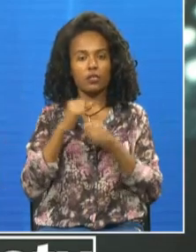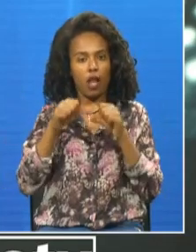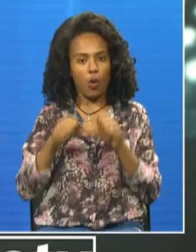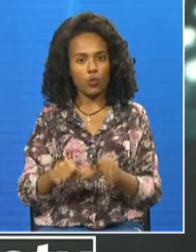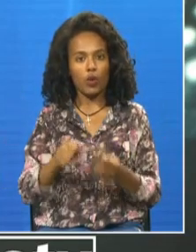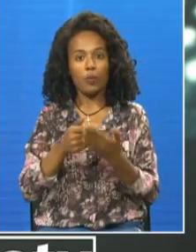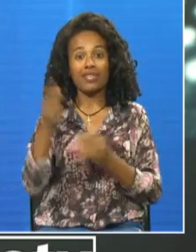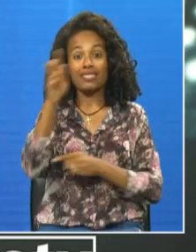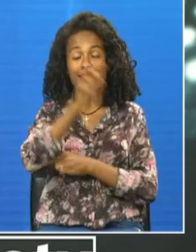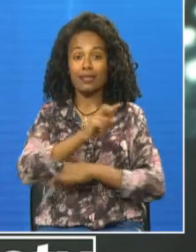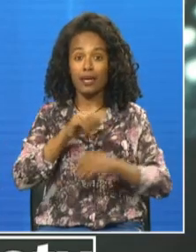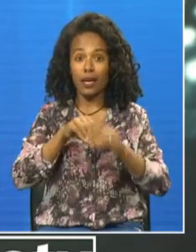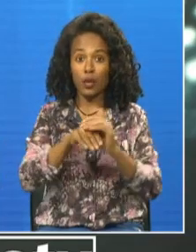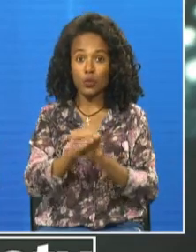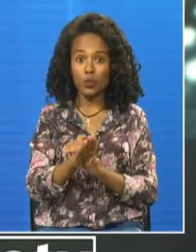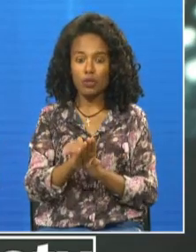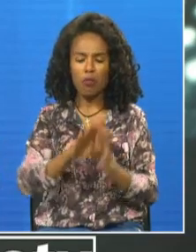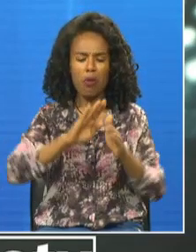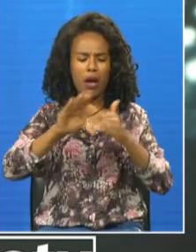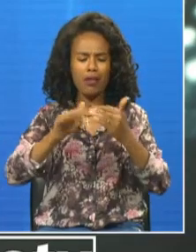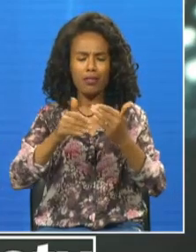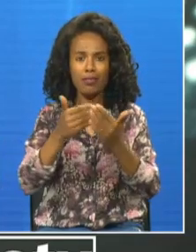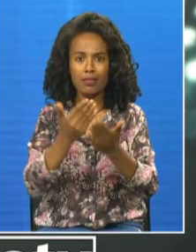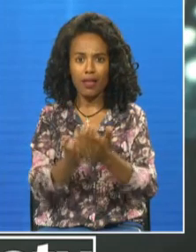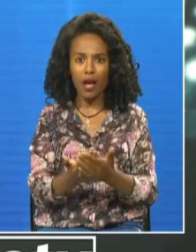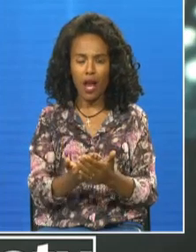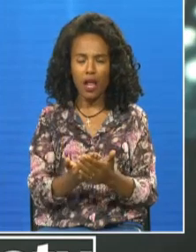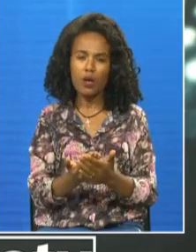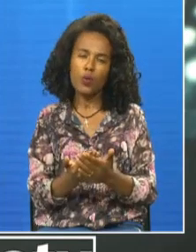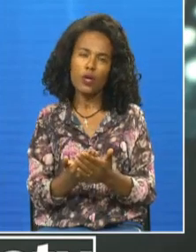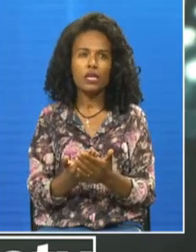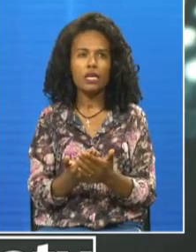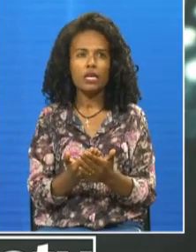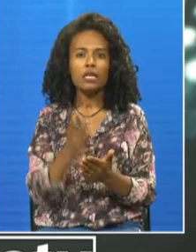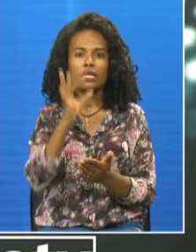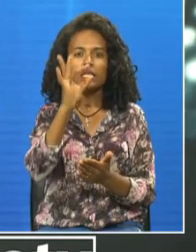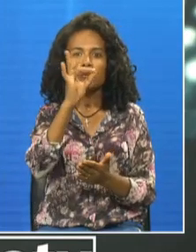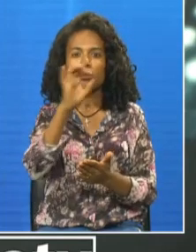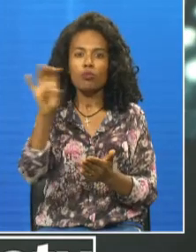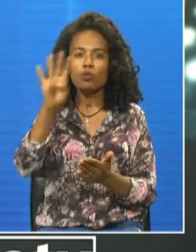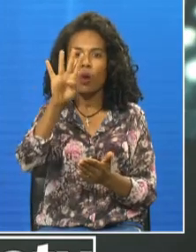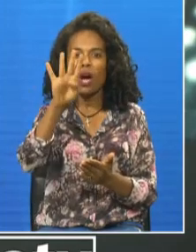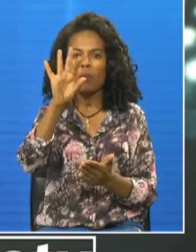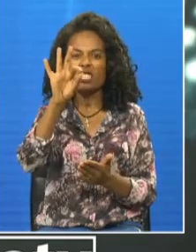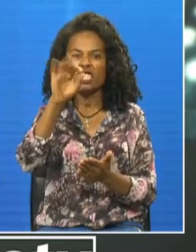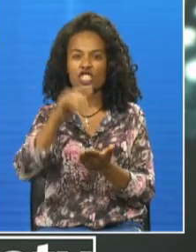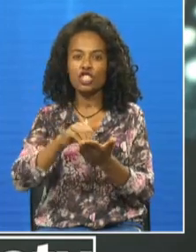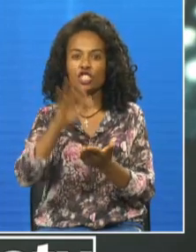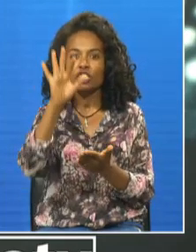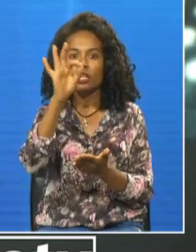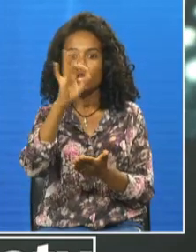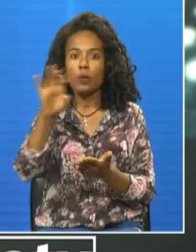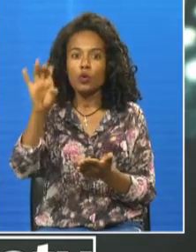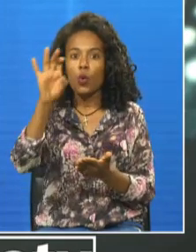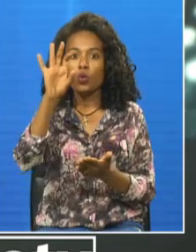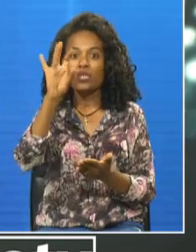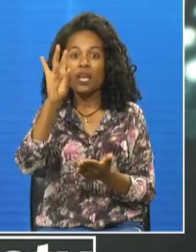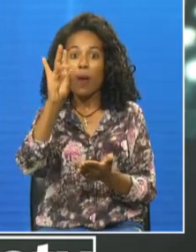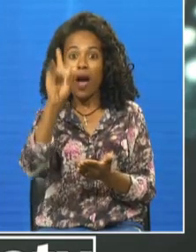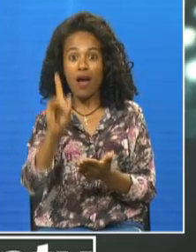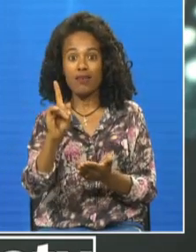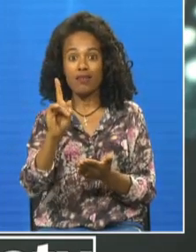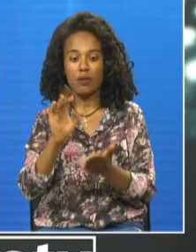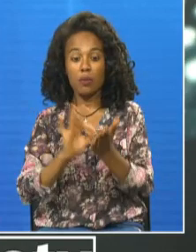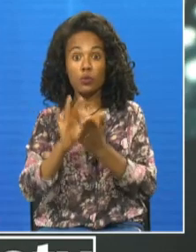የኮቪድ-19 ወረርሽኝን ለመከላከል ለስራ መጀመሪያ 2.5 ሚሊዮን ብር በጀት መመደቡን በሰጠው ጋዜጣዊ መግለጫ